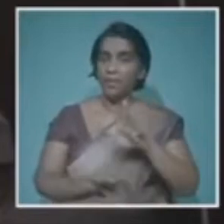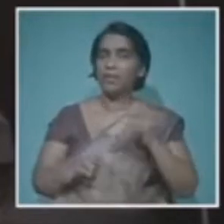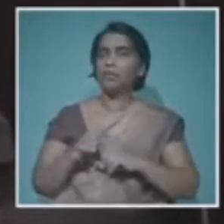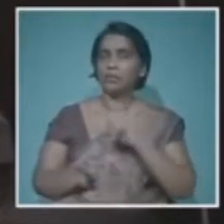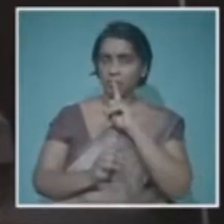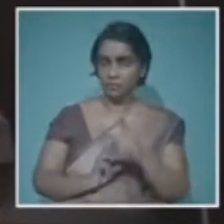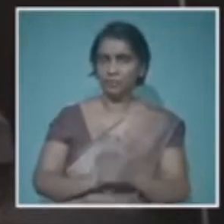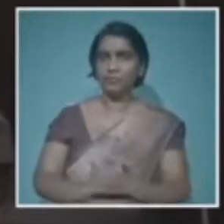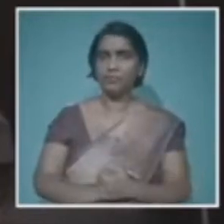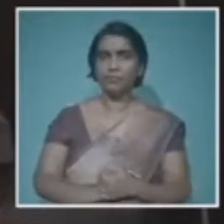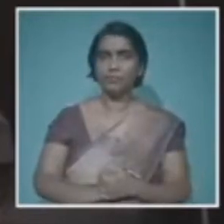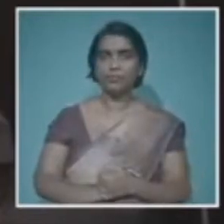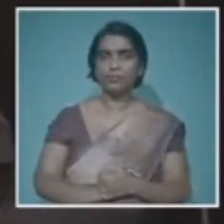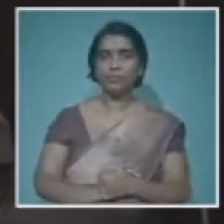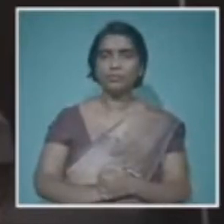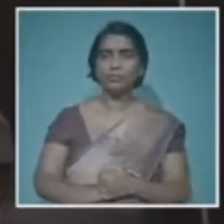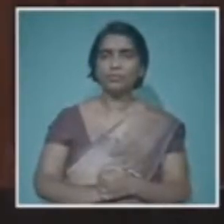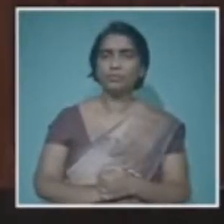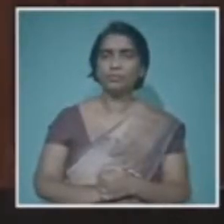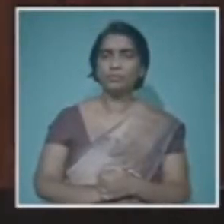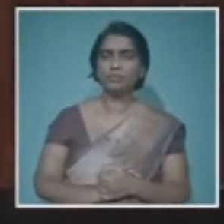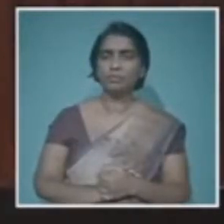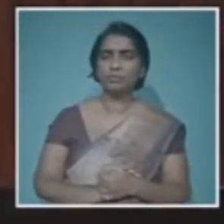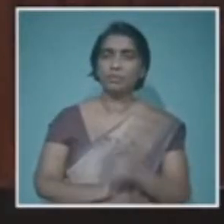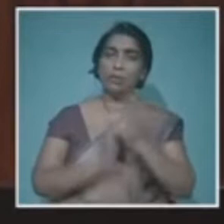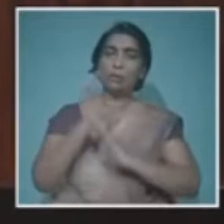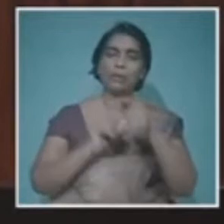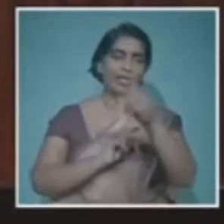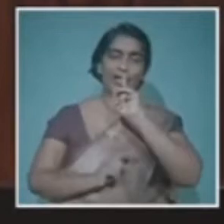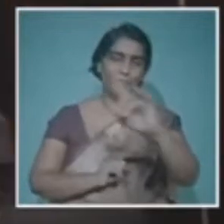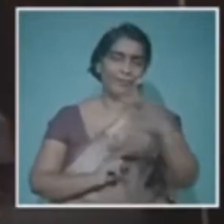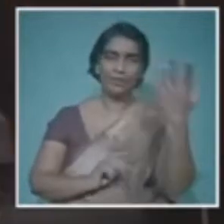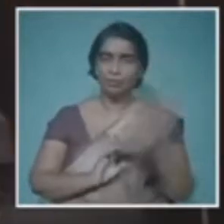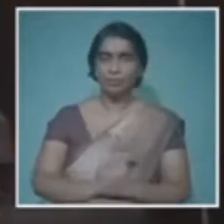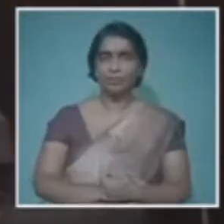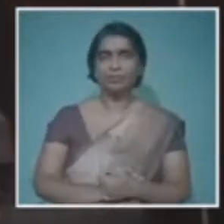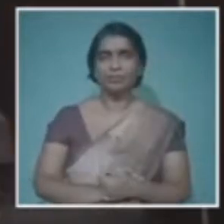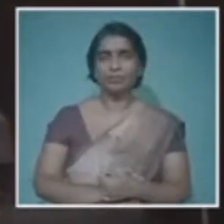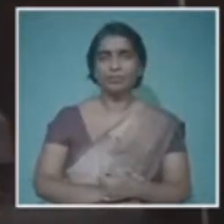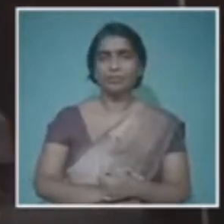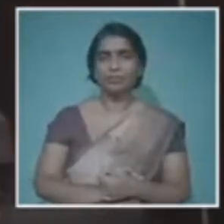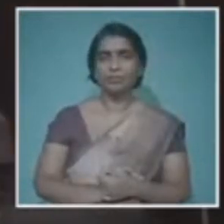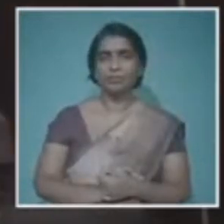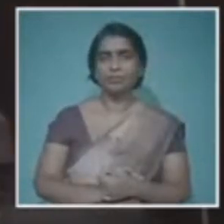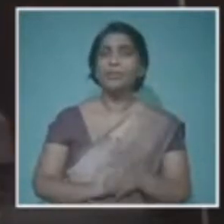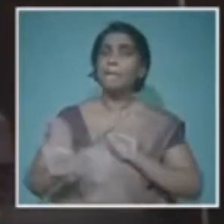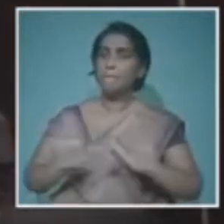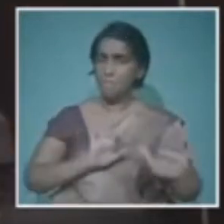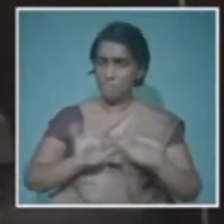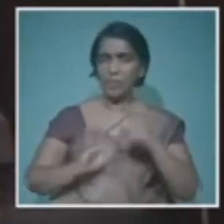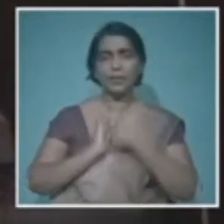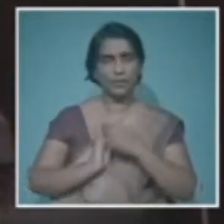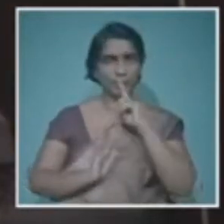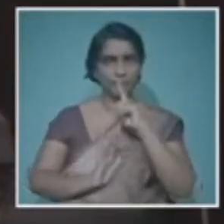හන්නේ මොහන් සිල්ලම ඇමතුමා අමුන්නාසගේ අමාත්‍යන්ස නෑන කරුණා කල මේ පාලයක් කරන්නග ල්ලි හ බොම ගෞරයෙන්